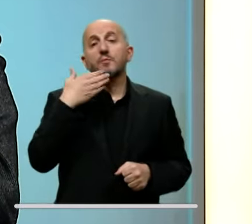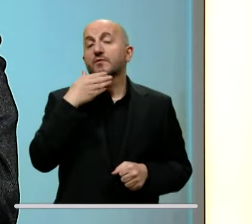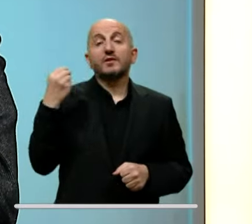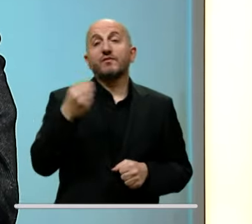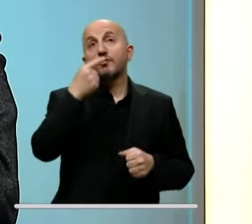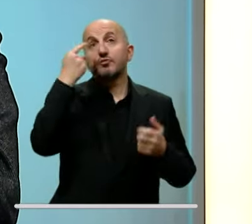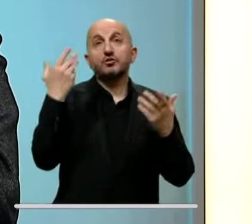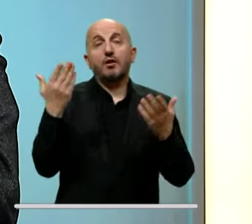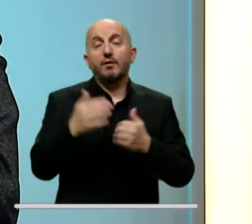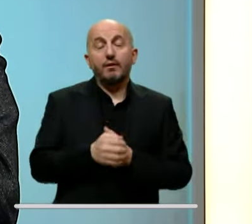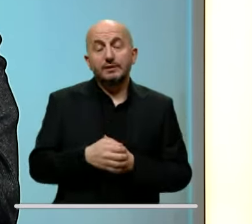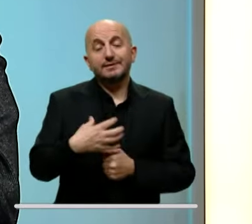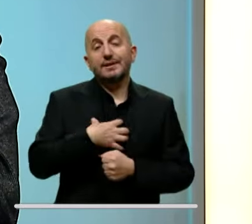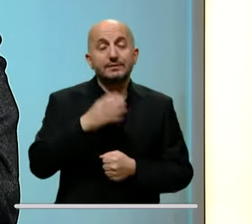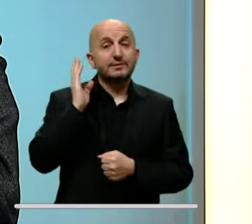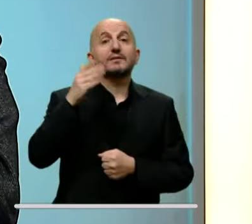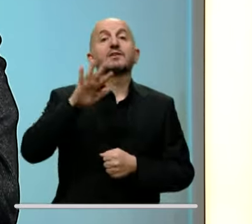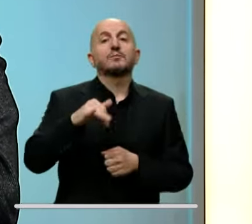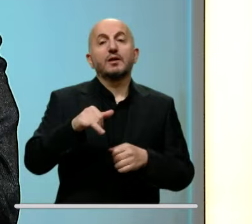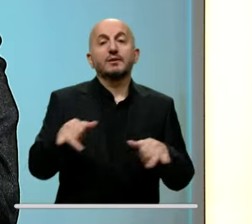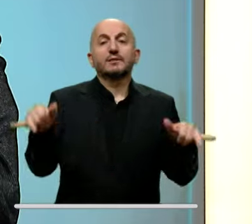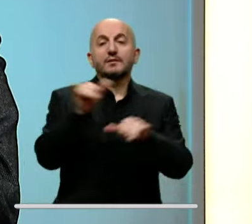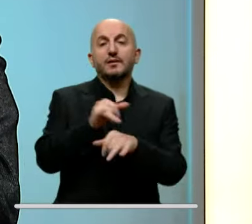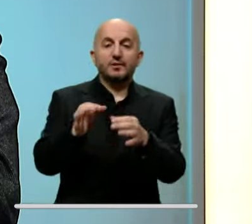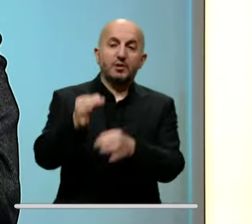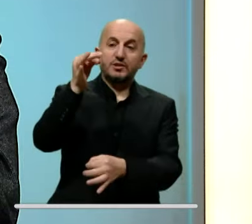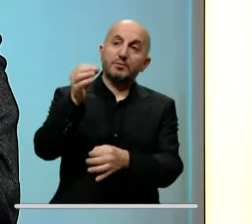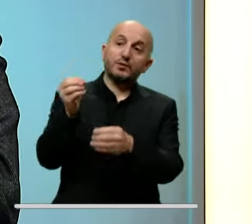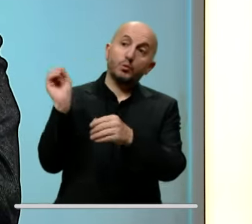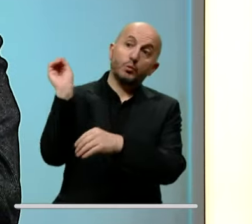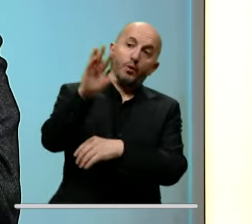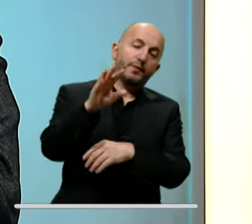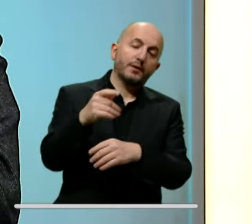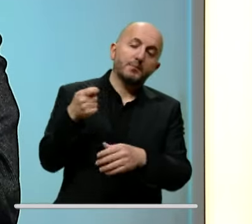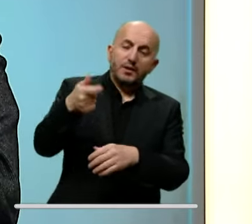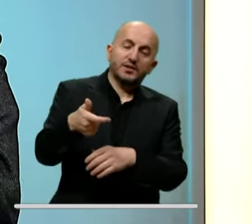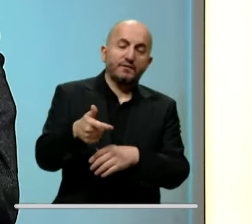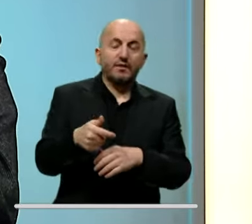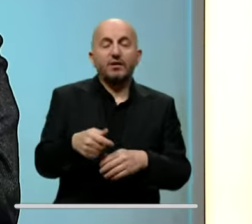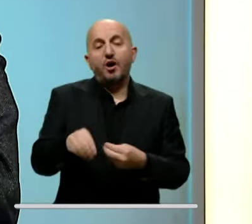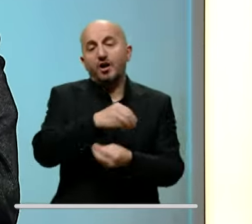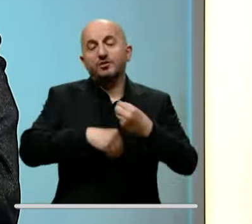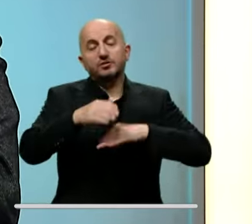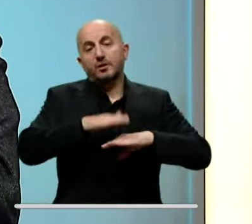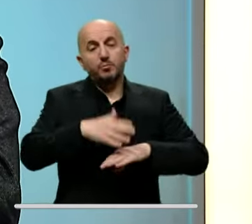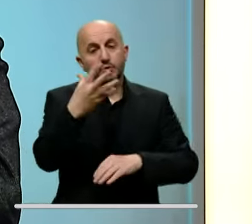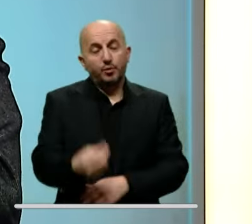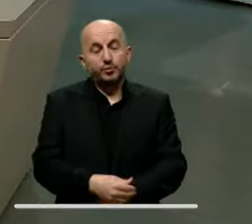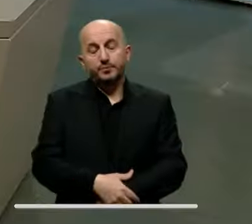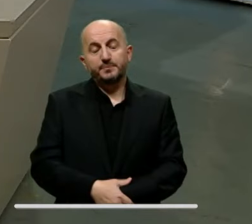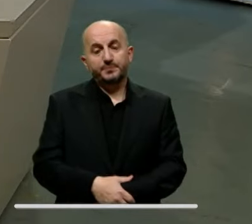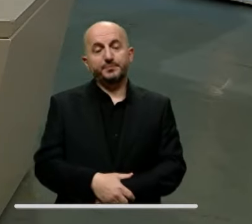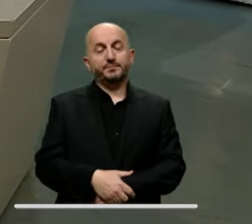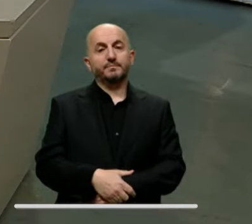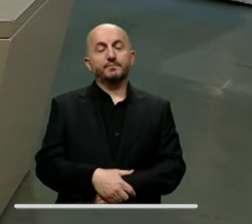verir inşallah kendisi gidemezse yerine Bedel gönderir ve o Bedel de onun yerine Hac yapmış olur Eyvallah